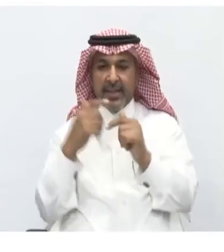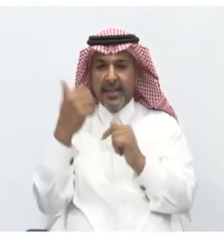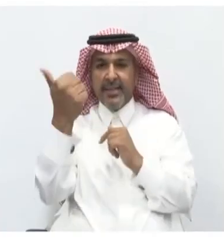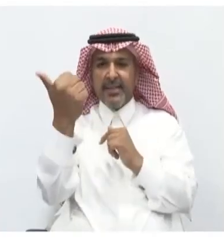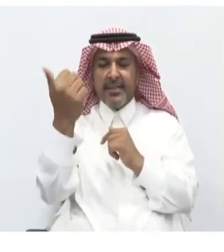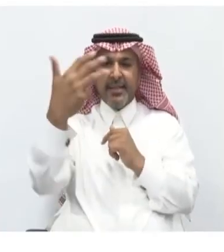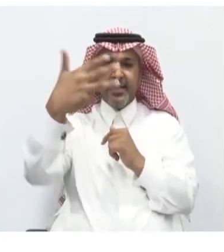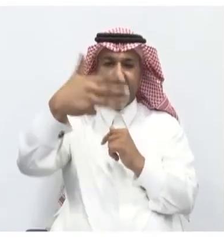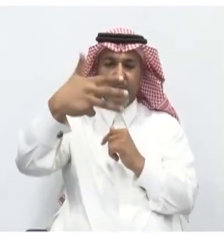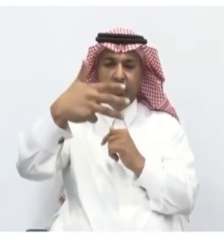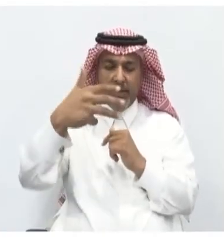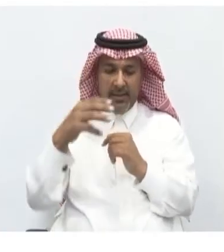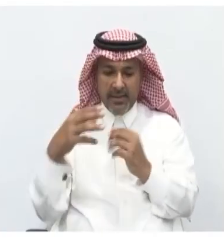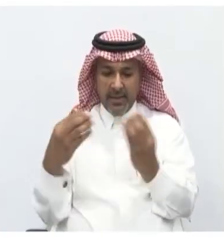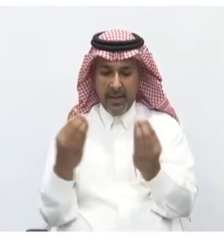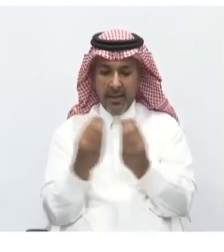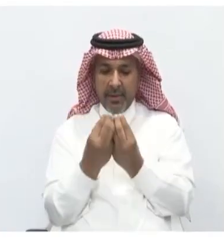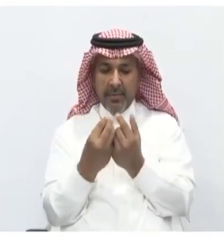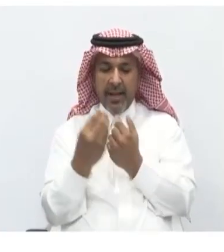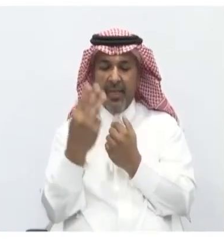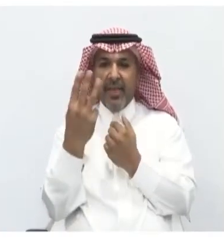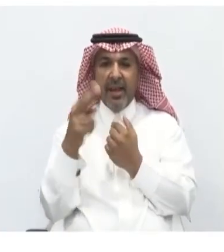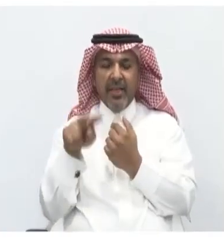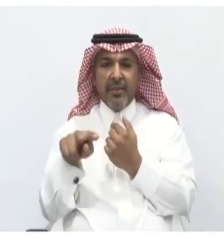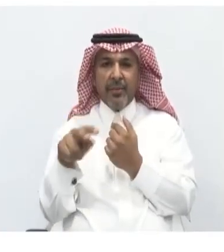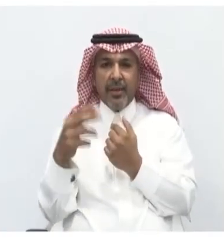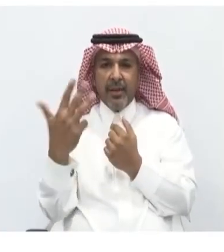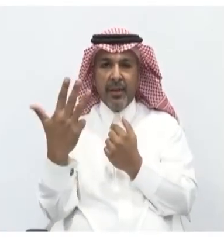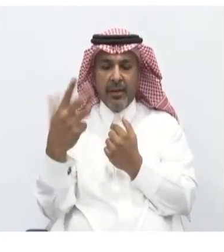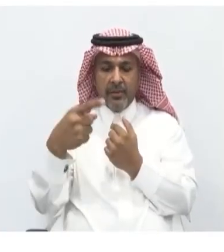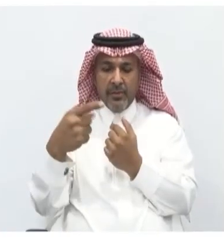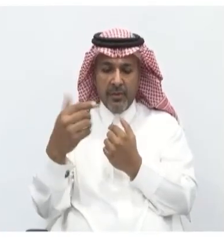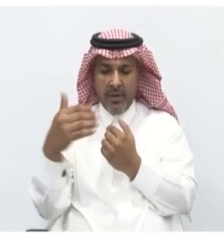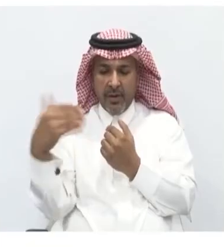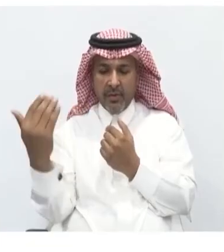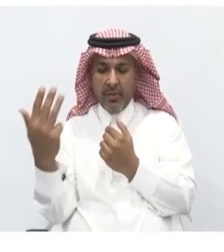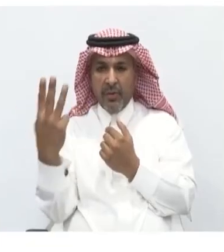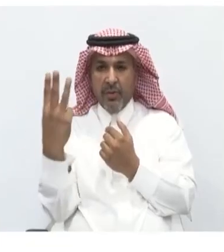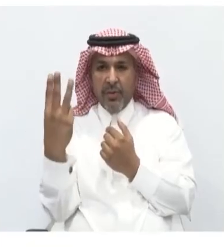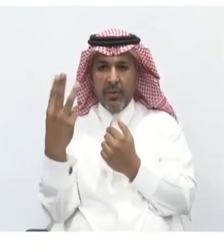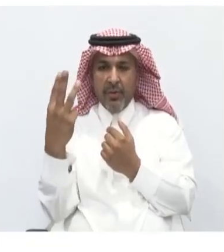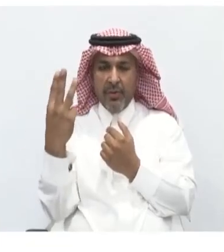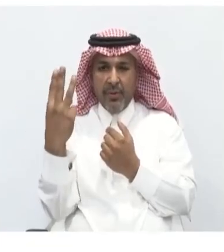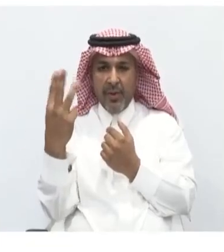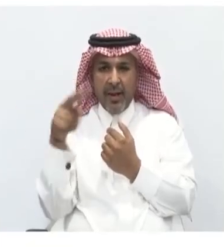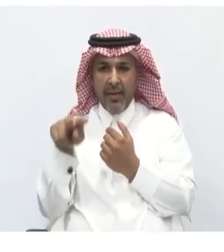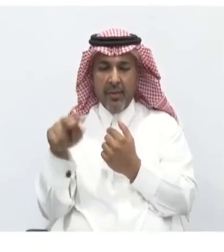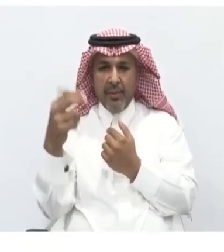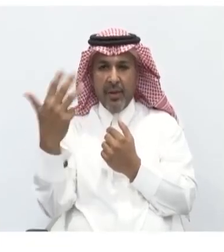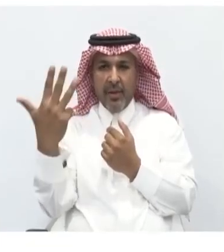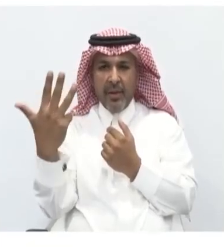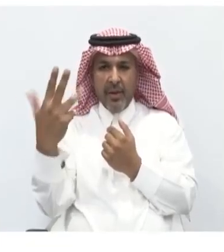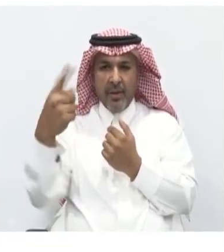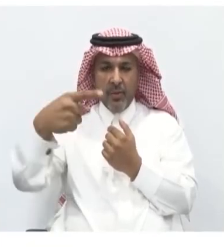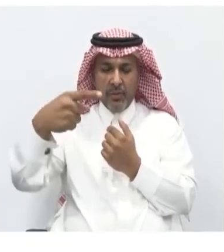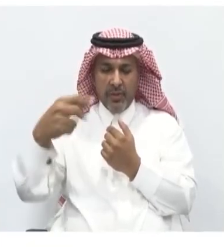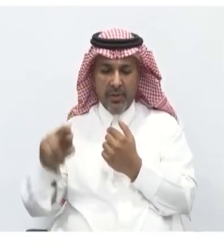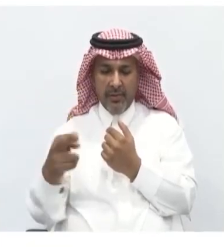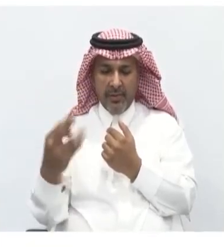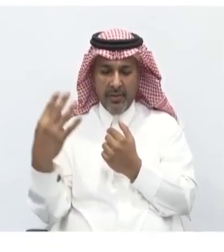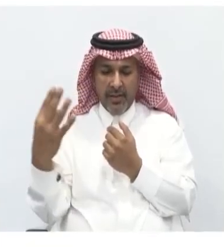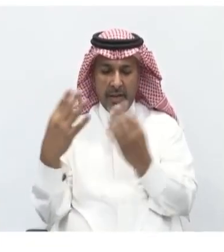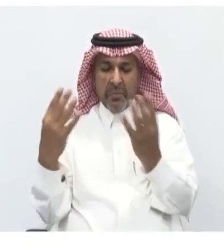319 اذن الطريقه ايضا الثالثه بالعلاقات المشتقه من هذه